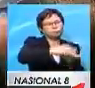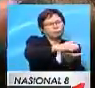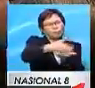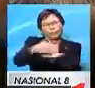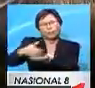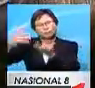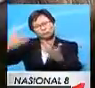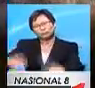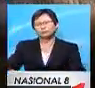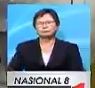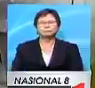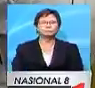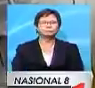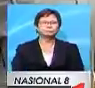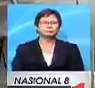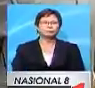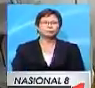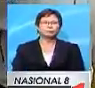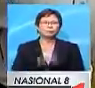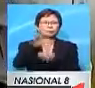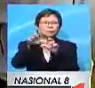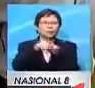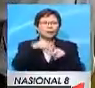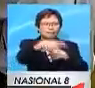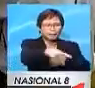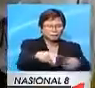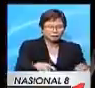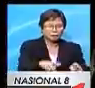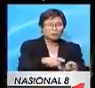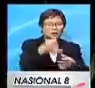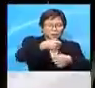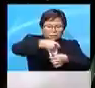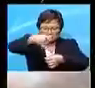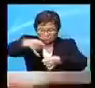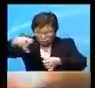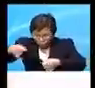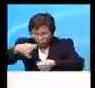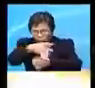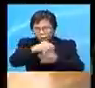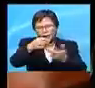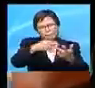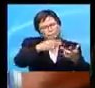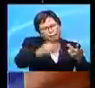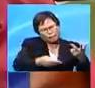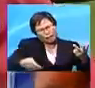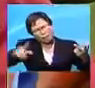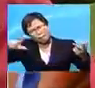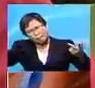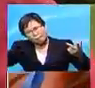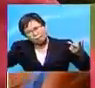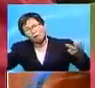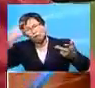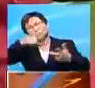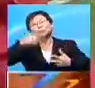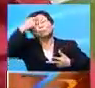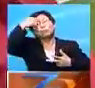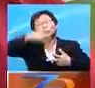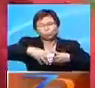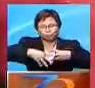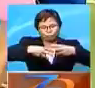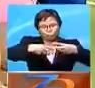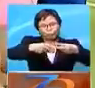mengundi ini termasuk peti undi dakwat pilihan Raya dan kelengkapan Lain bagi memastikan kelancaran